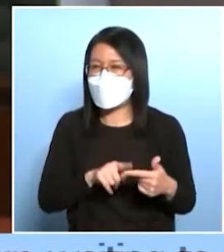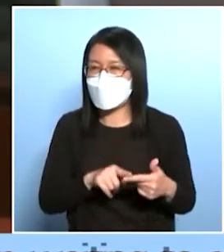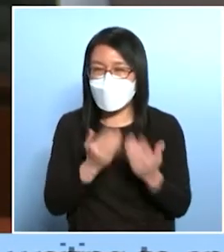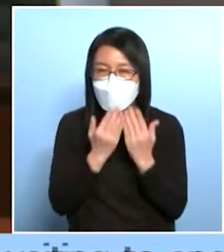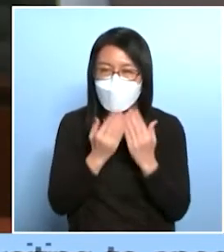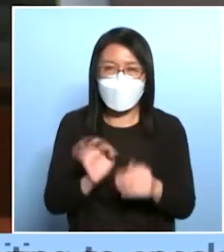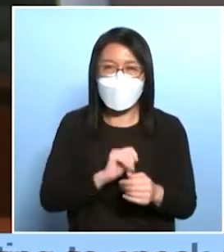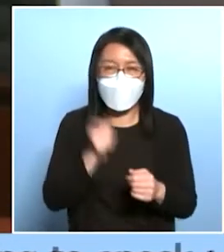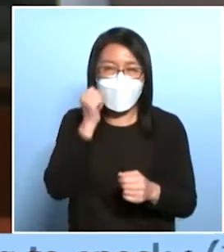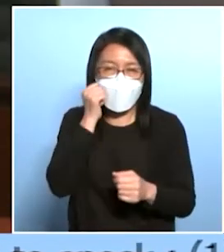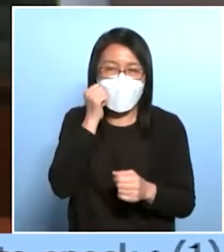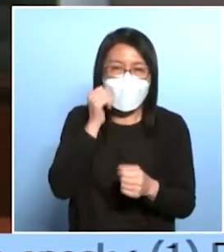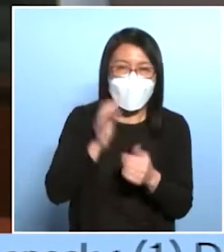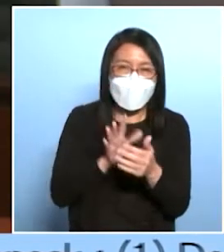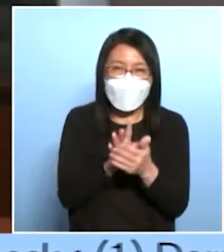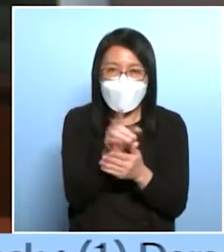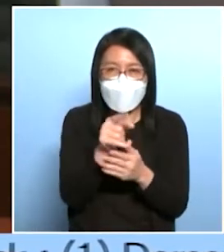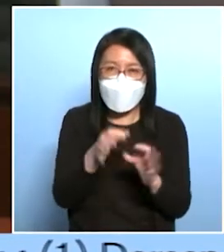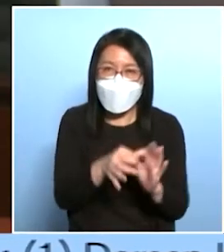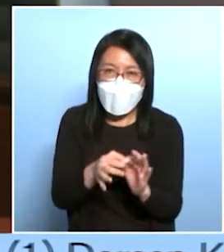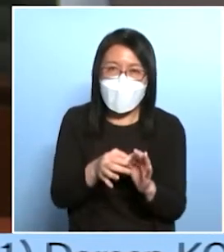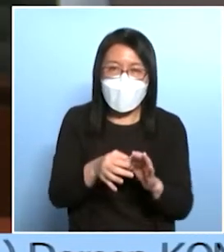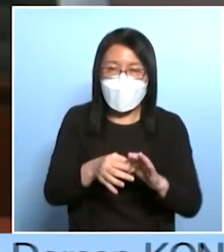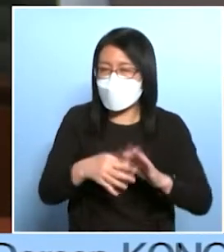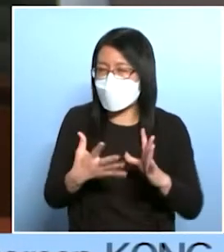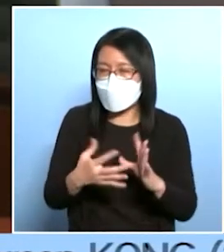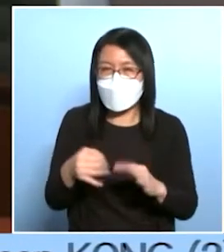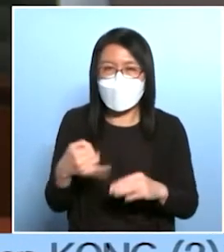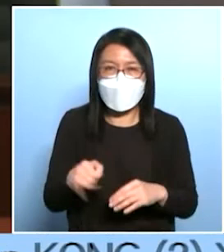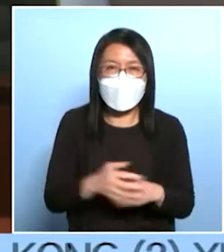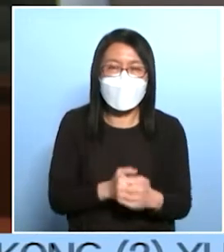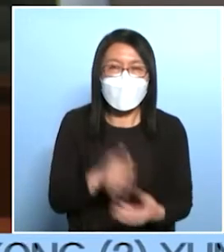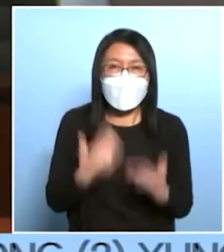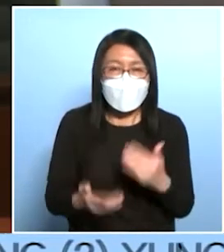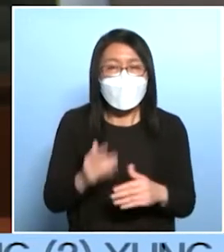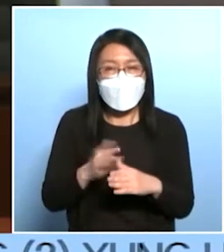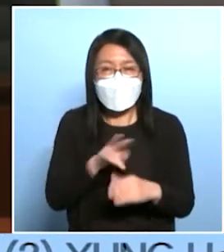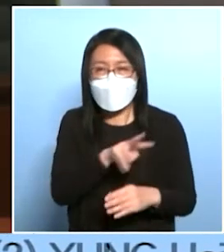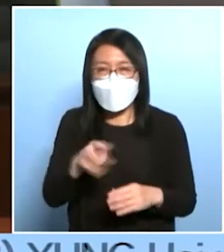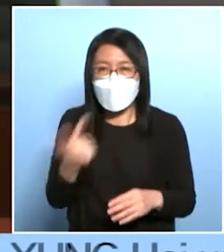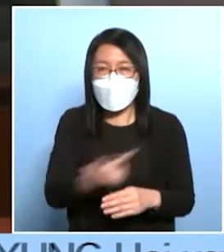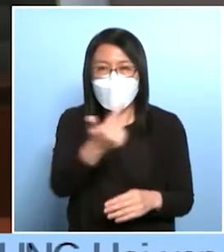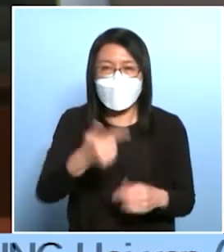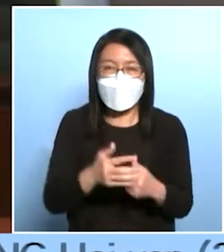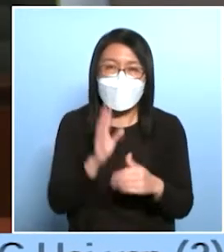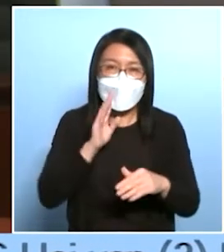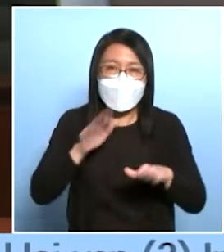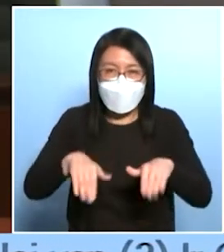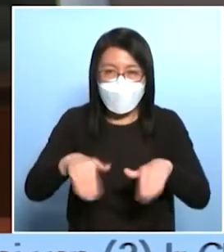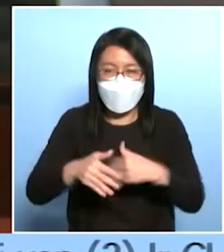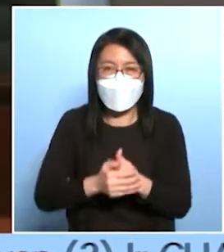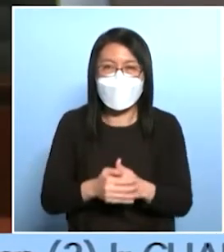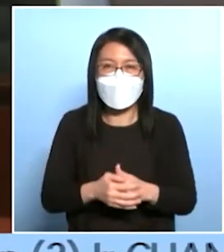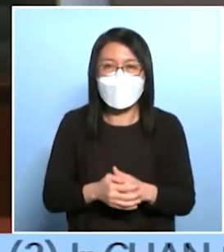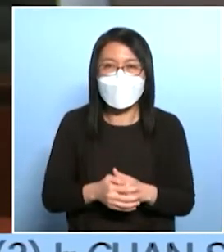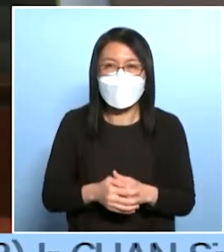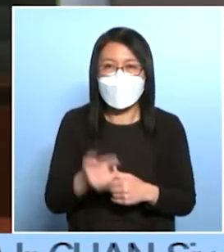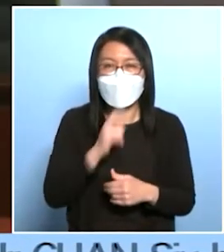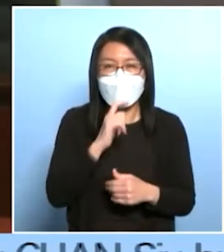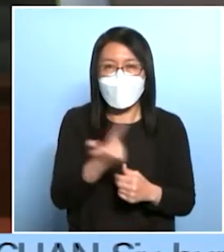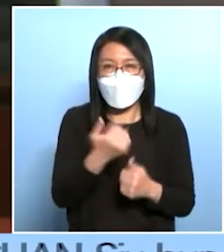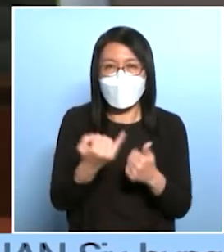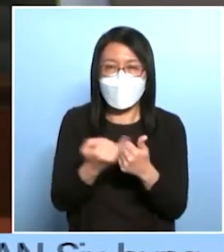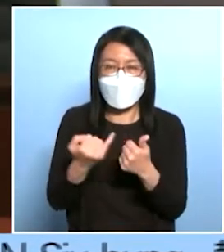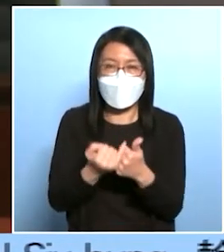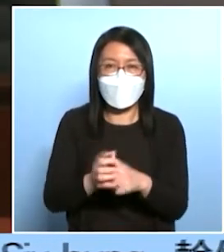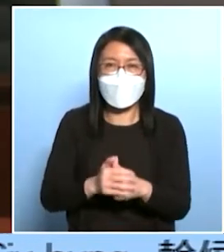難以跟專業扯上關係。我亦都係見到很多嘅類似嘅情況。我哋好多學生咧，